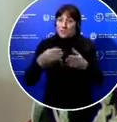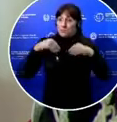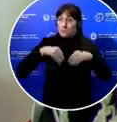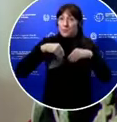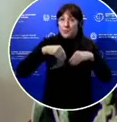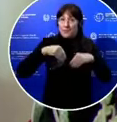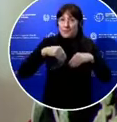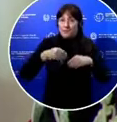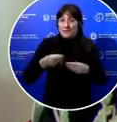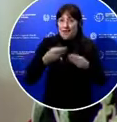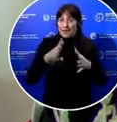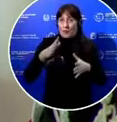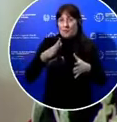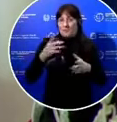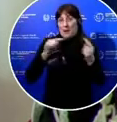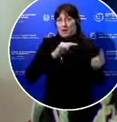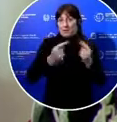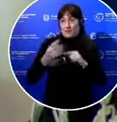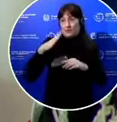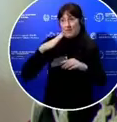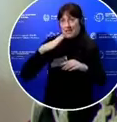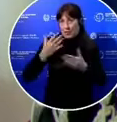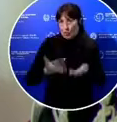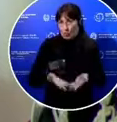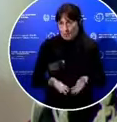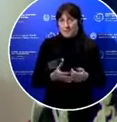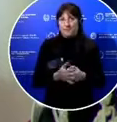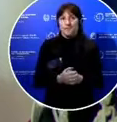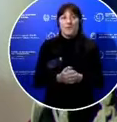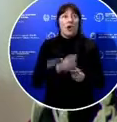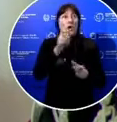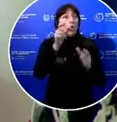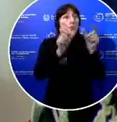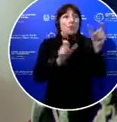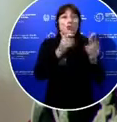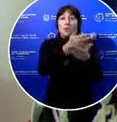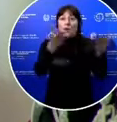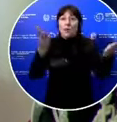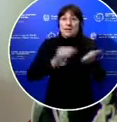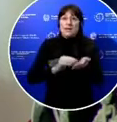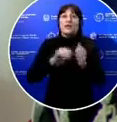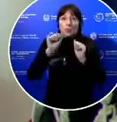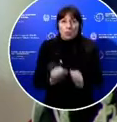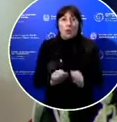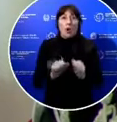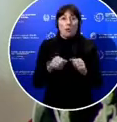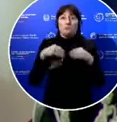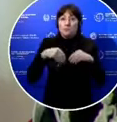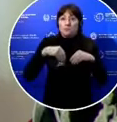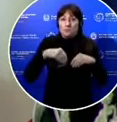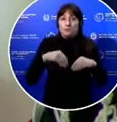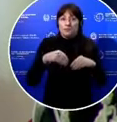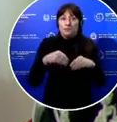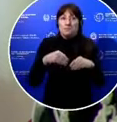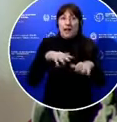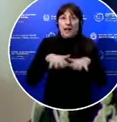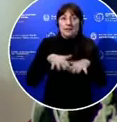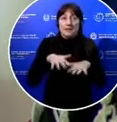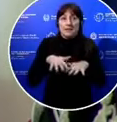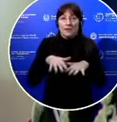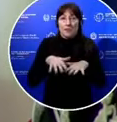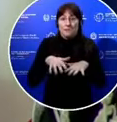esperienza, arricchiranno il dibattito. Anche il pubblico presente in sala potrà partecipare attivamente ai lavori. Troverete sul